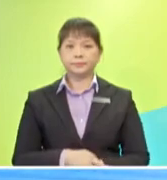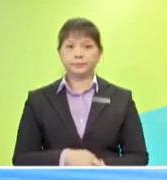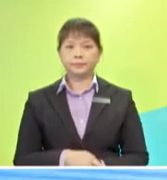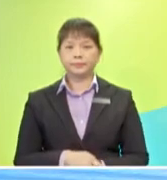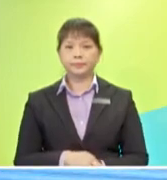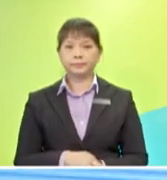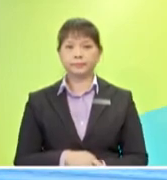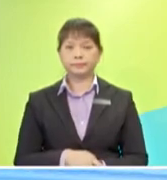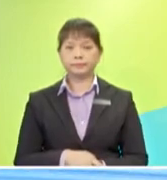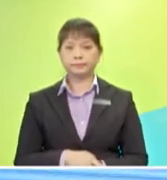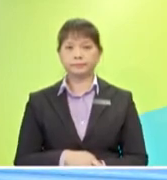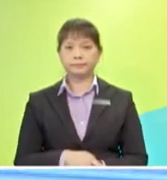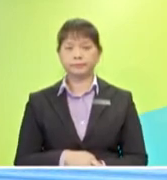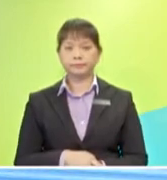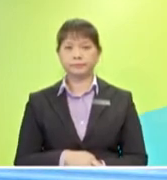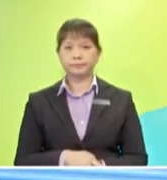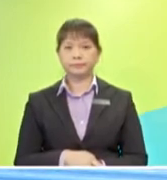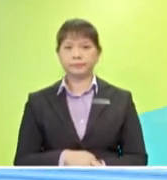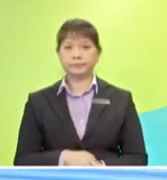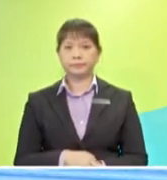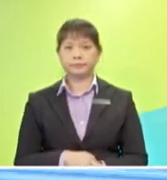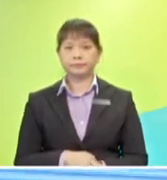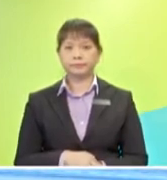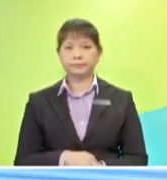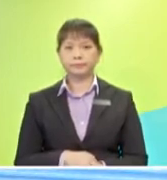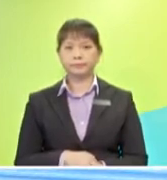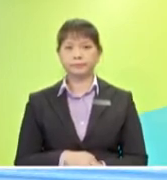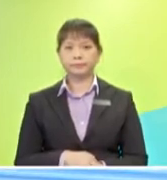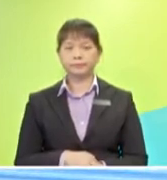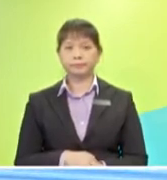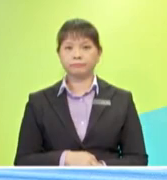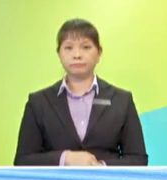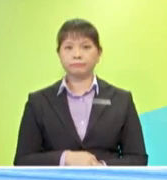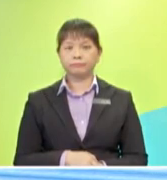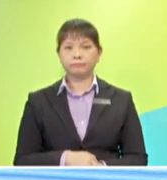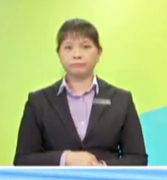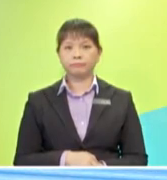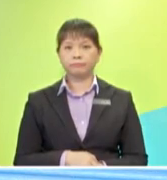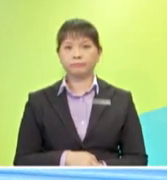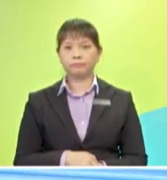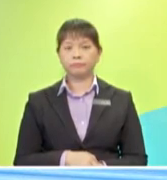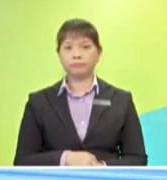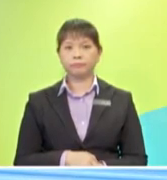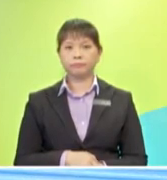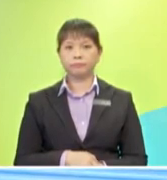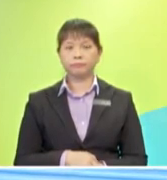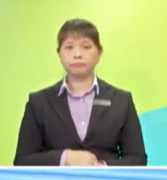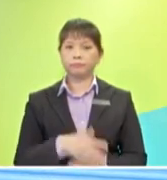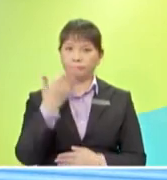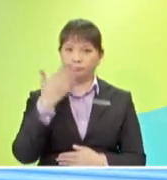di rumah pun kena bantu saya ini beli agak tak tempat-tempat ini di mana oke oke